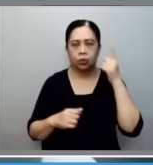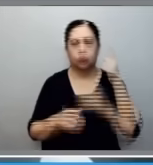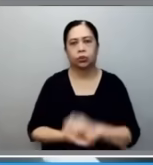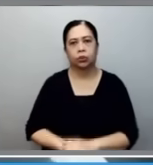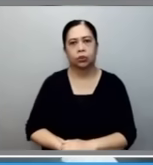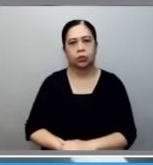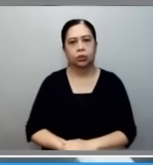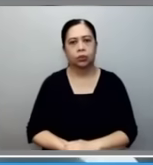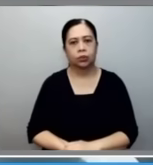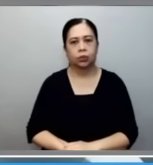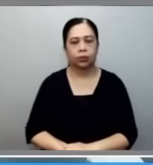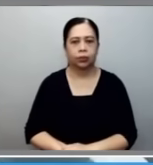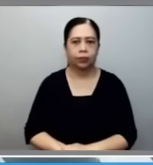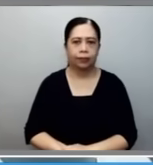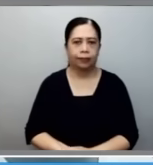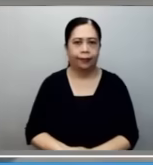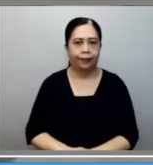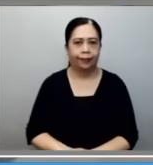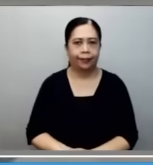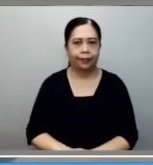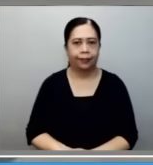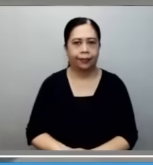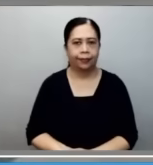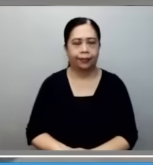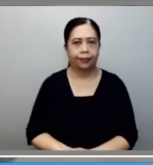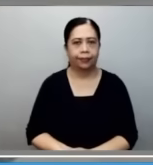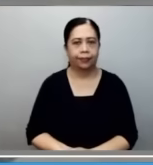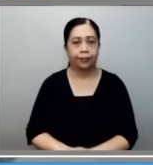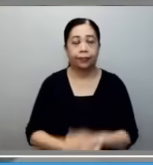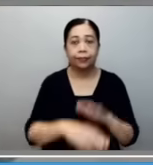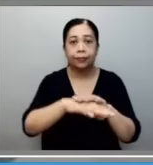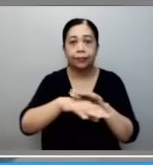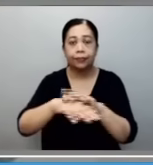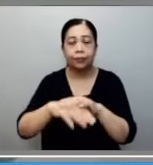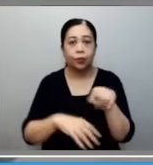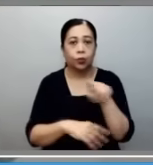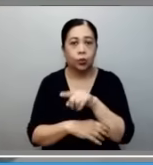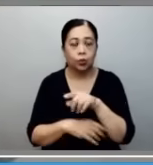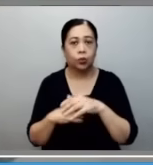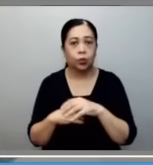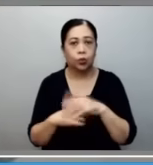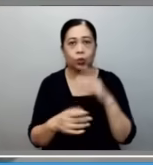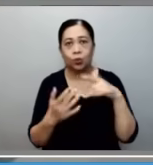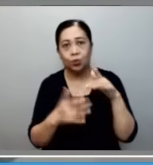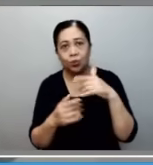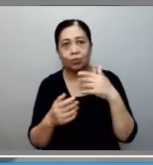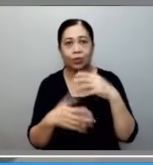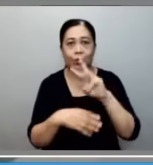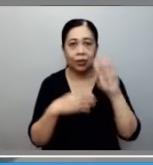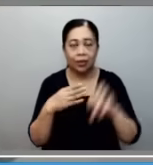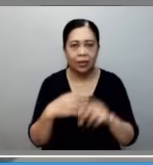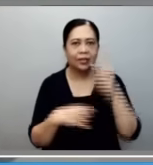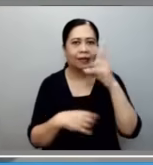Abiso naman sa may mga gala sa weekend. Half day lamang